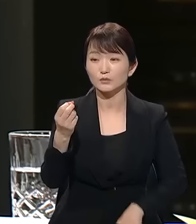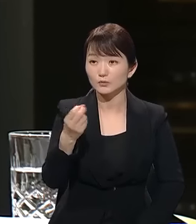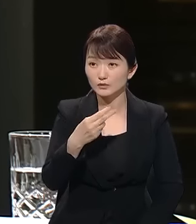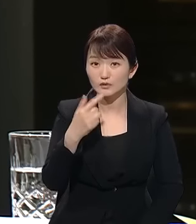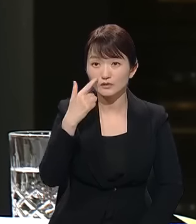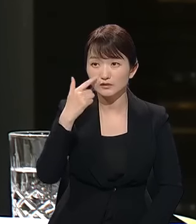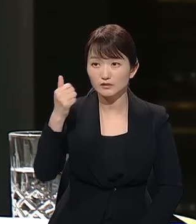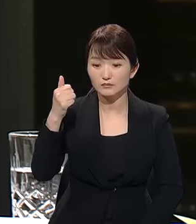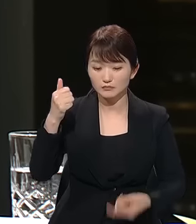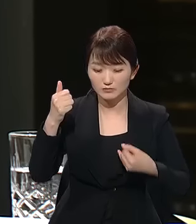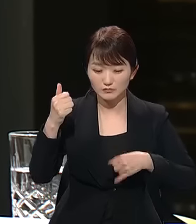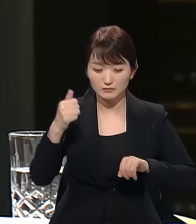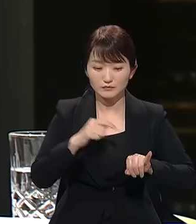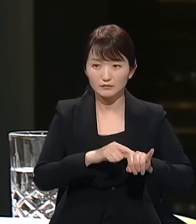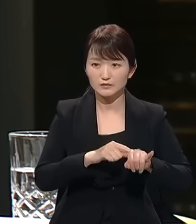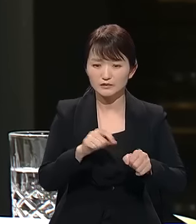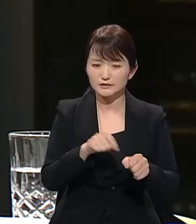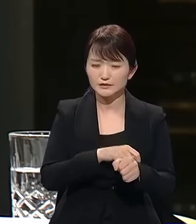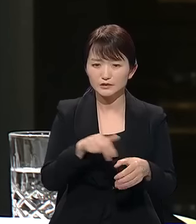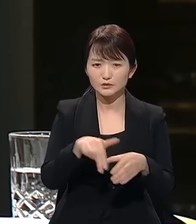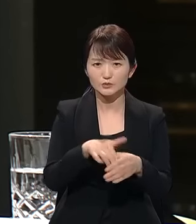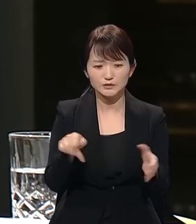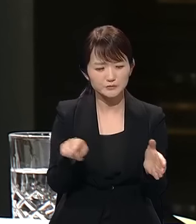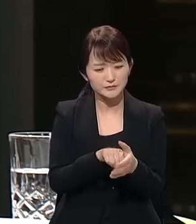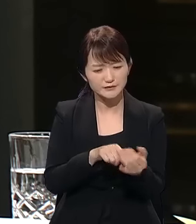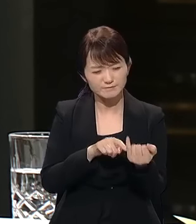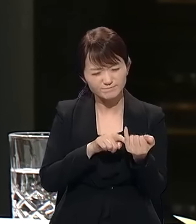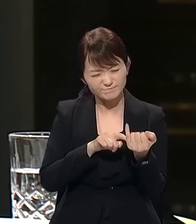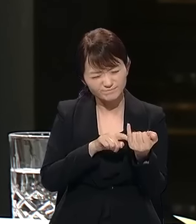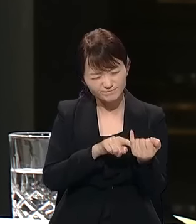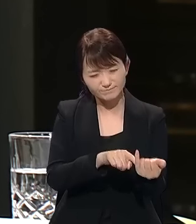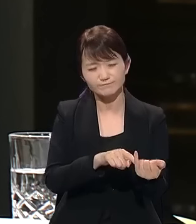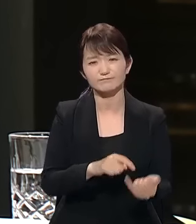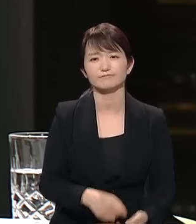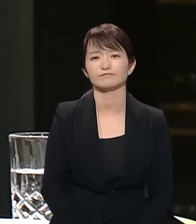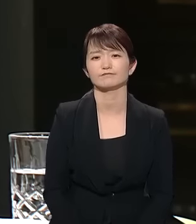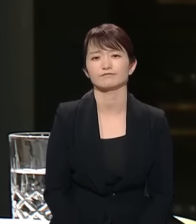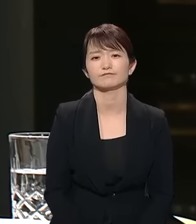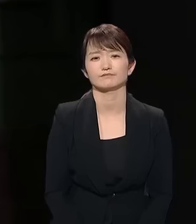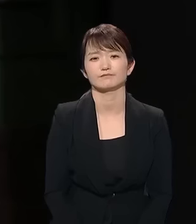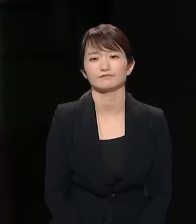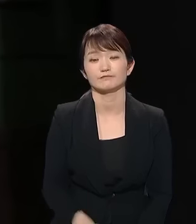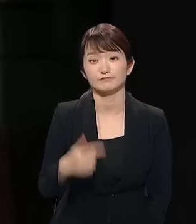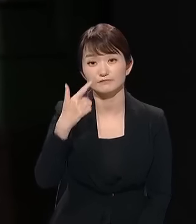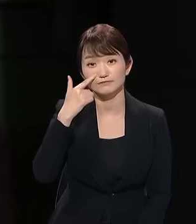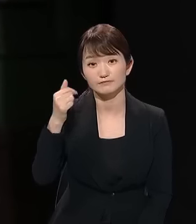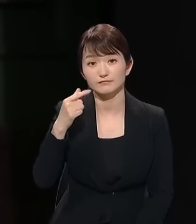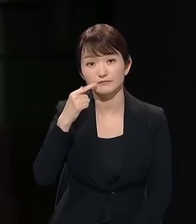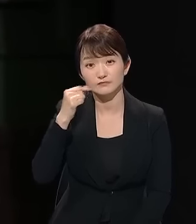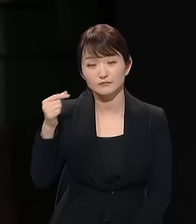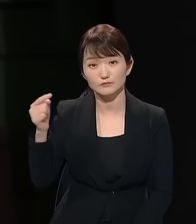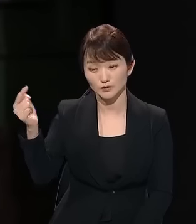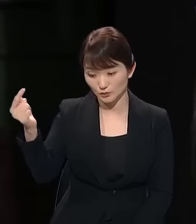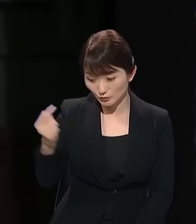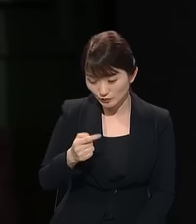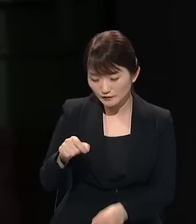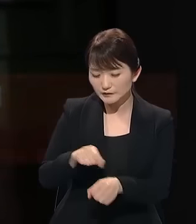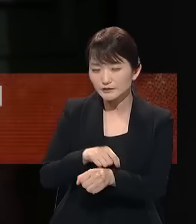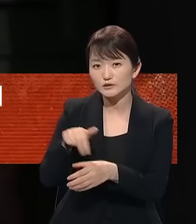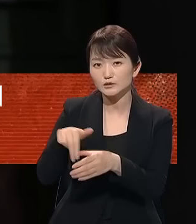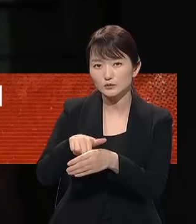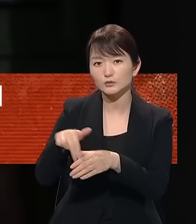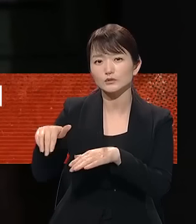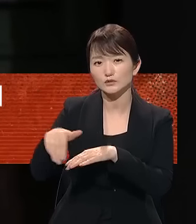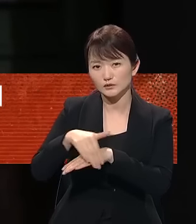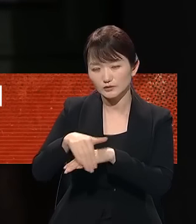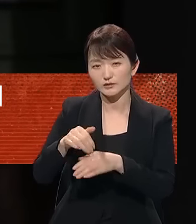아버지라는 사람이 딸에게 어떤 특정 종교를 믿으라 강요했다. 네, 맞습니다. 제보자에 따르면 아버지는 일본에서 건너온 특정 종교에